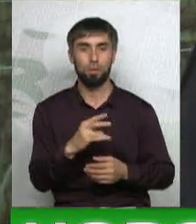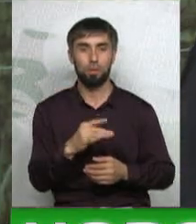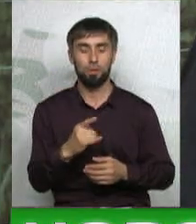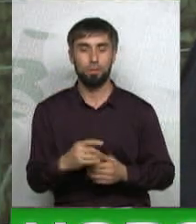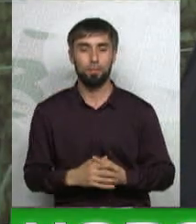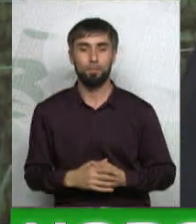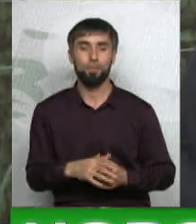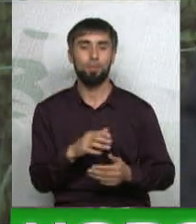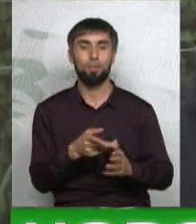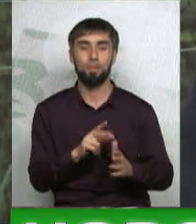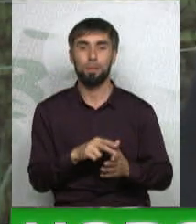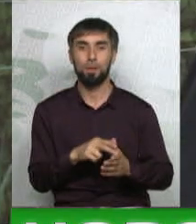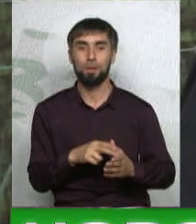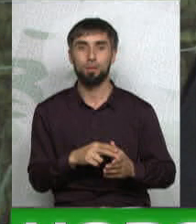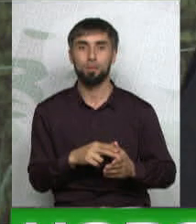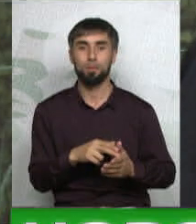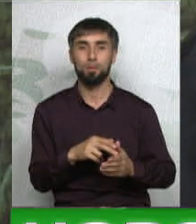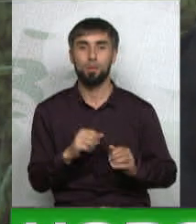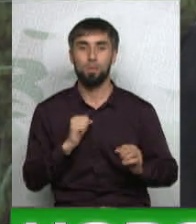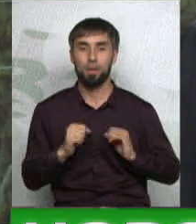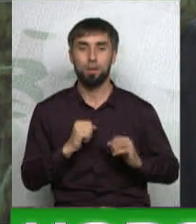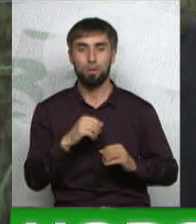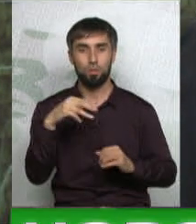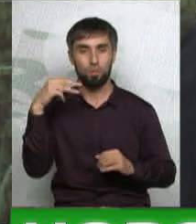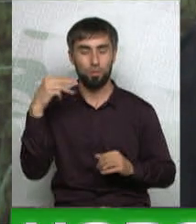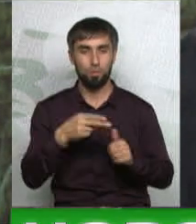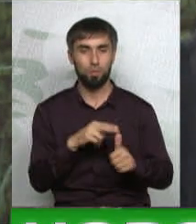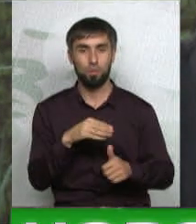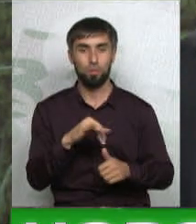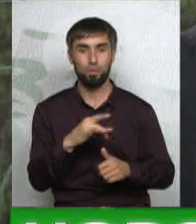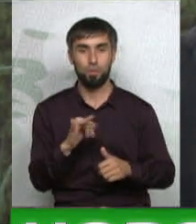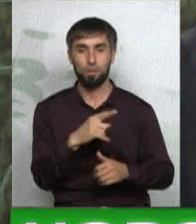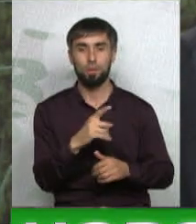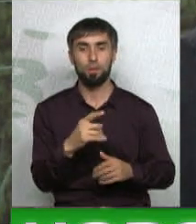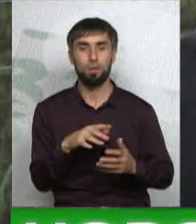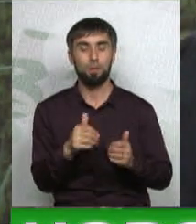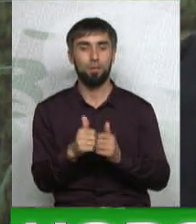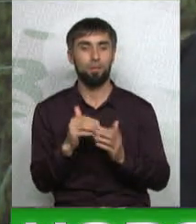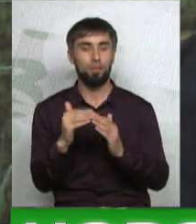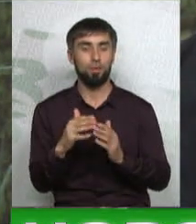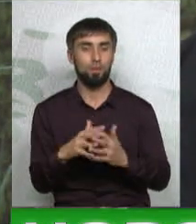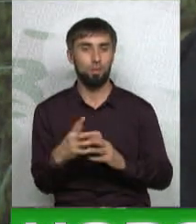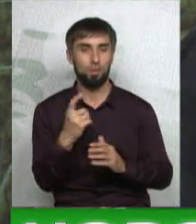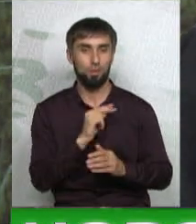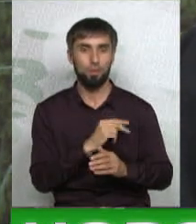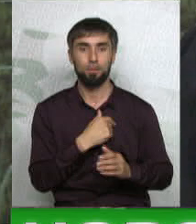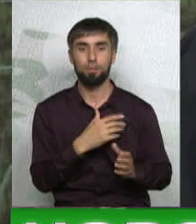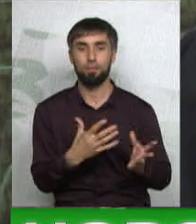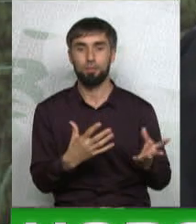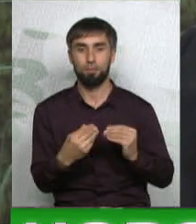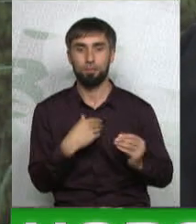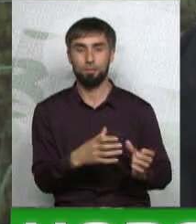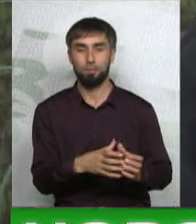бригаду вот из турков. Они в соседнем фермерском хозяйстве работали. Я их, как можно сказать, переманил к